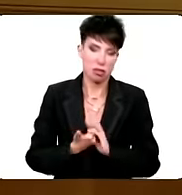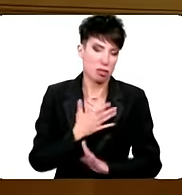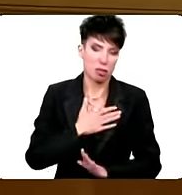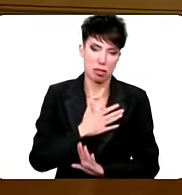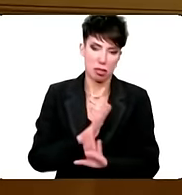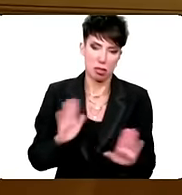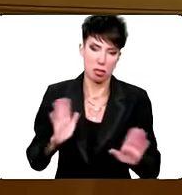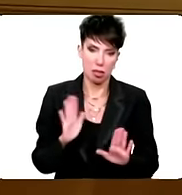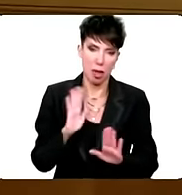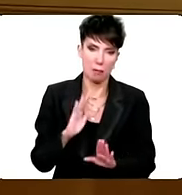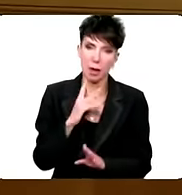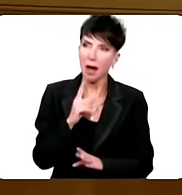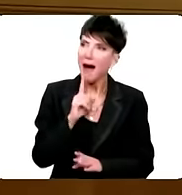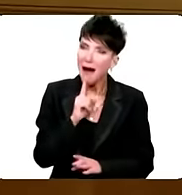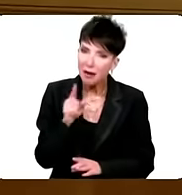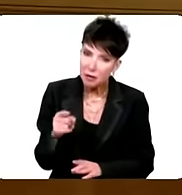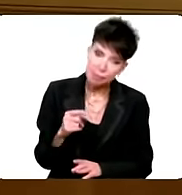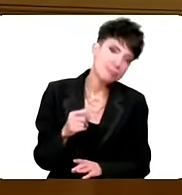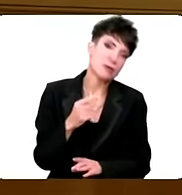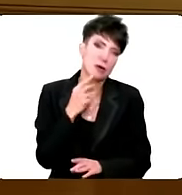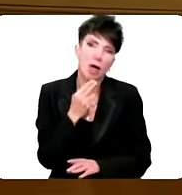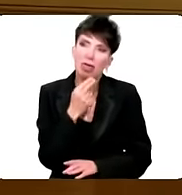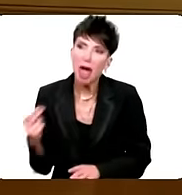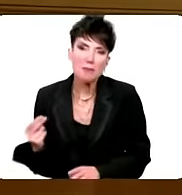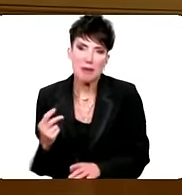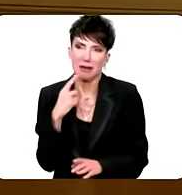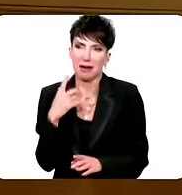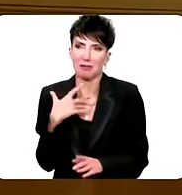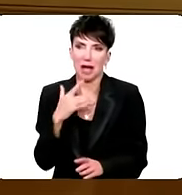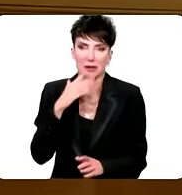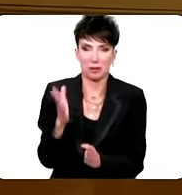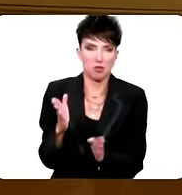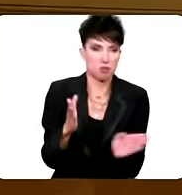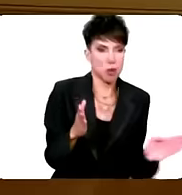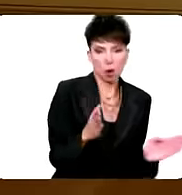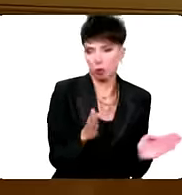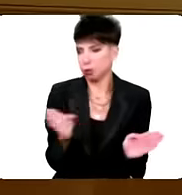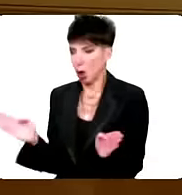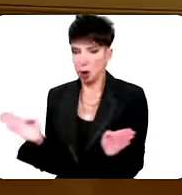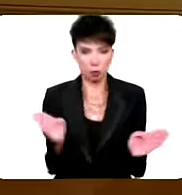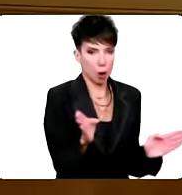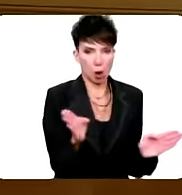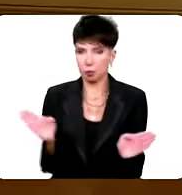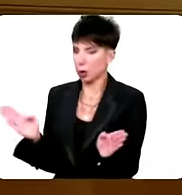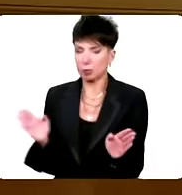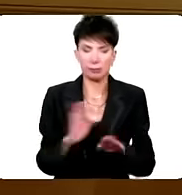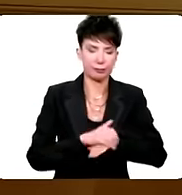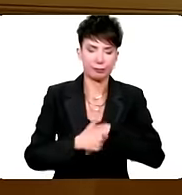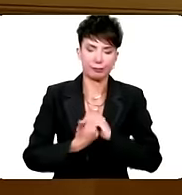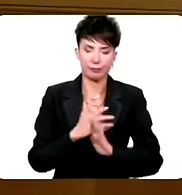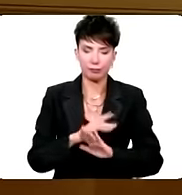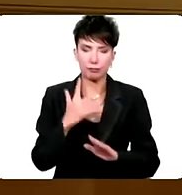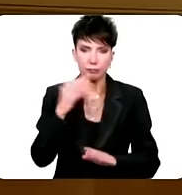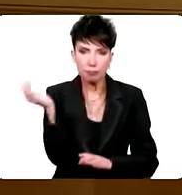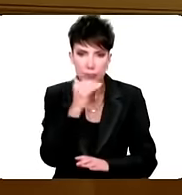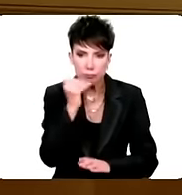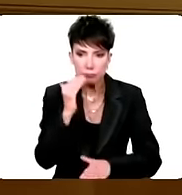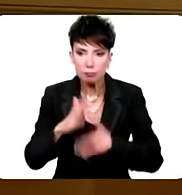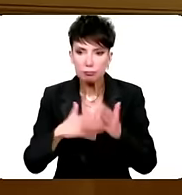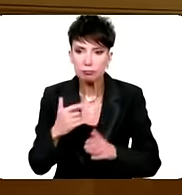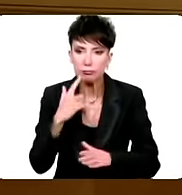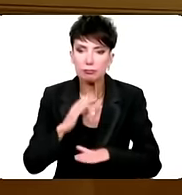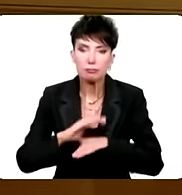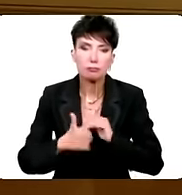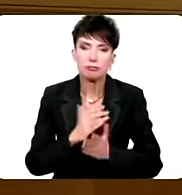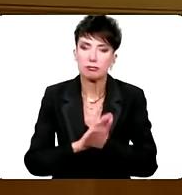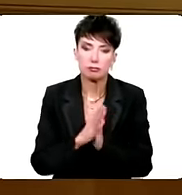είναι αυτό το ζήτημά μας, αν θα πάμε στο κέντρο ή αν θα πάμε δεξιά, ή αν θα είμαστε πιο αποτελεσματικοί, αν θα υλοποιήσουμε με μεγαλύτερη ταχύτητα το πρόγραμμα αυτό για το